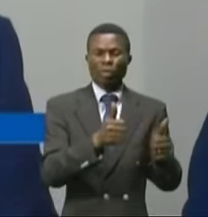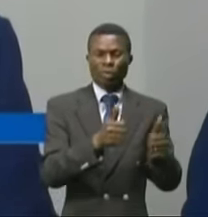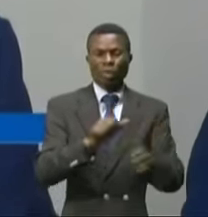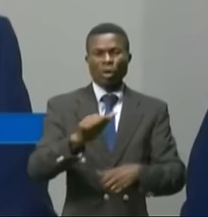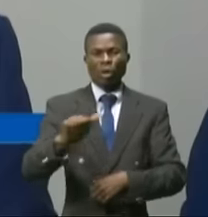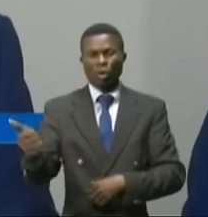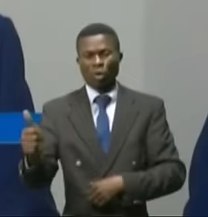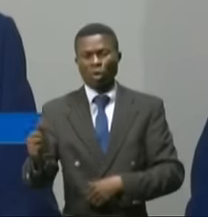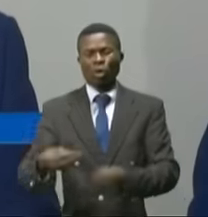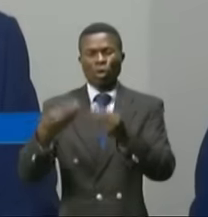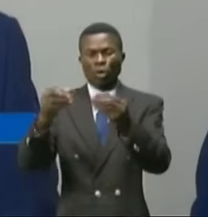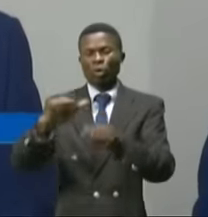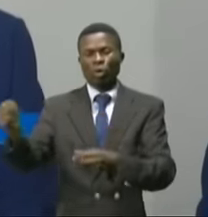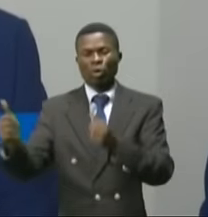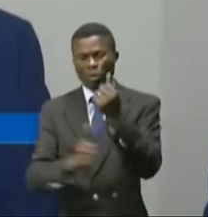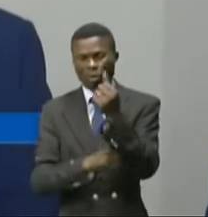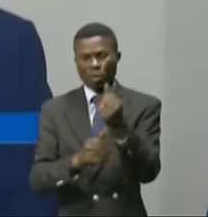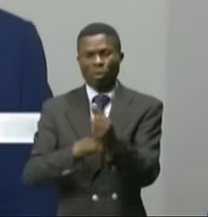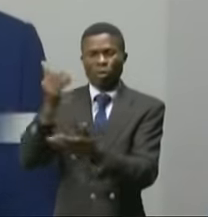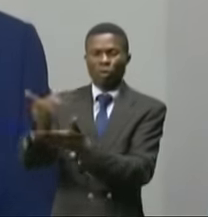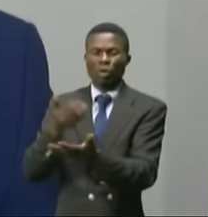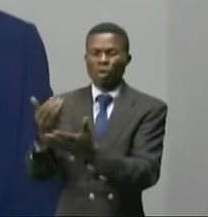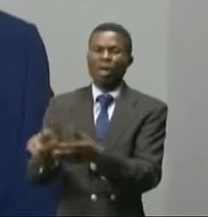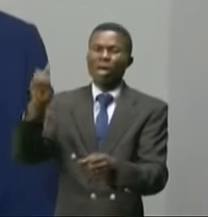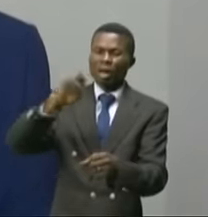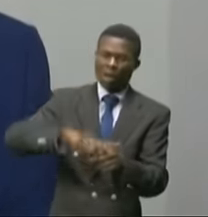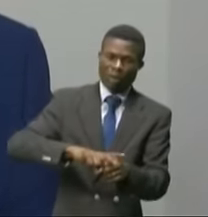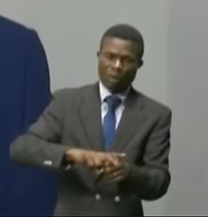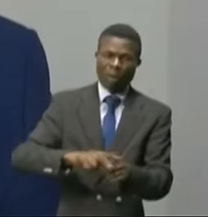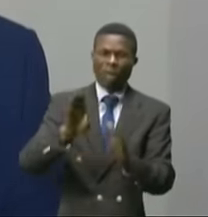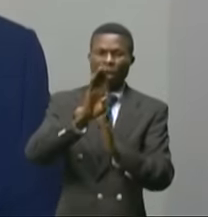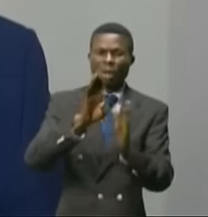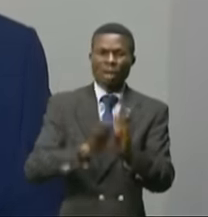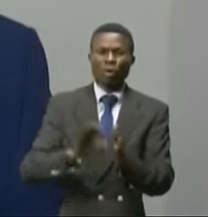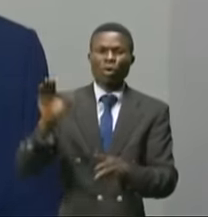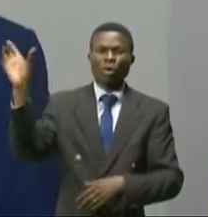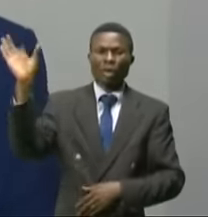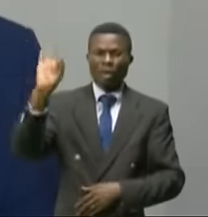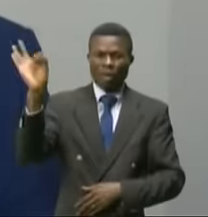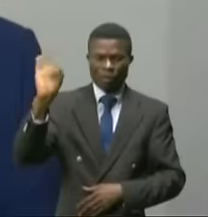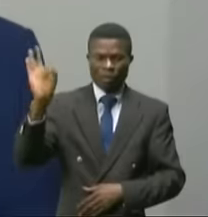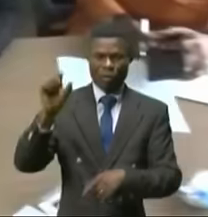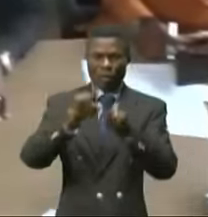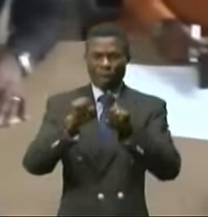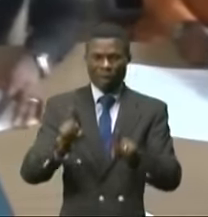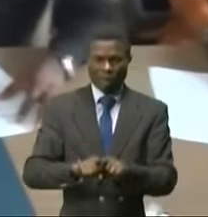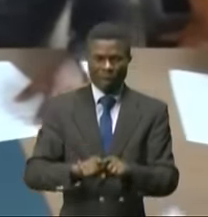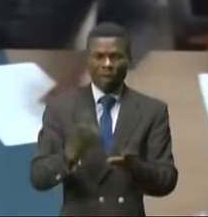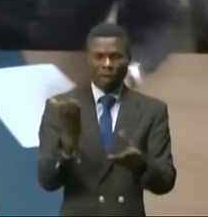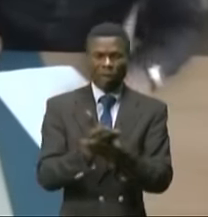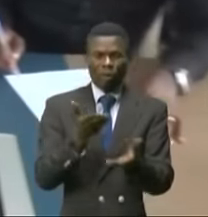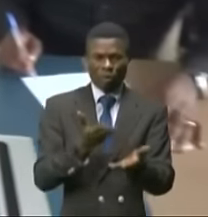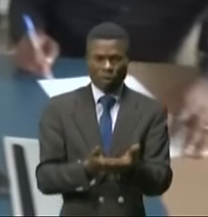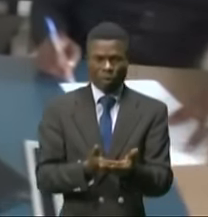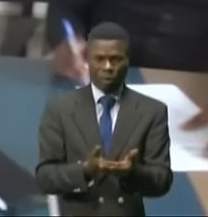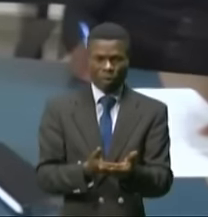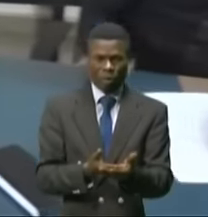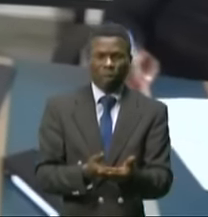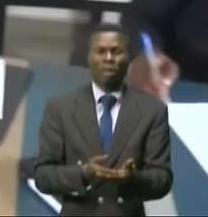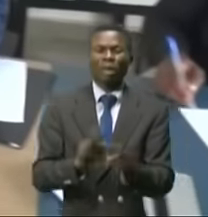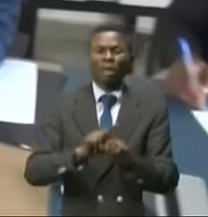d'autres exploitants de gré à gré en violation du code forestier et du moratoire que